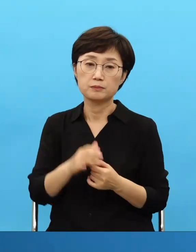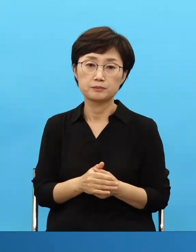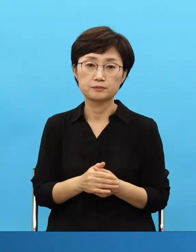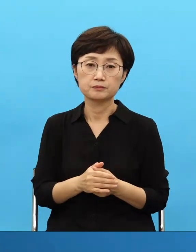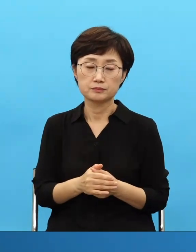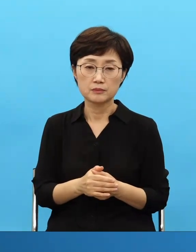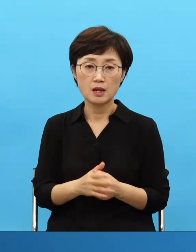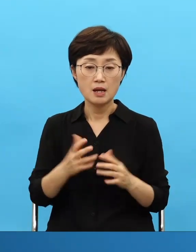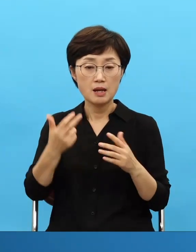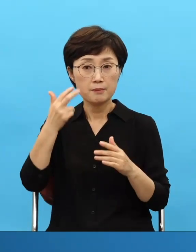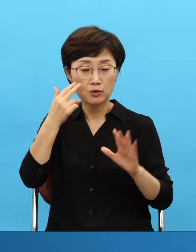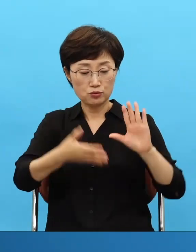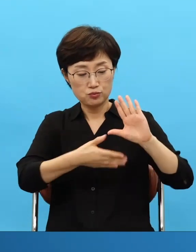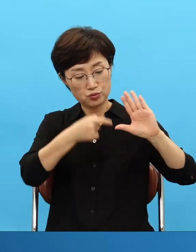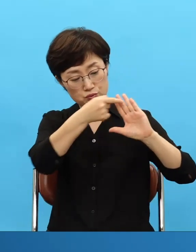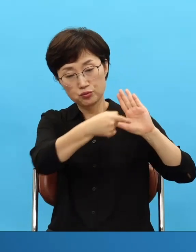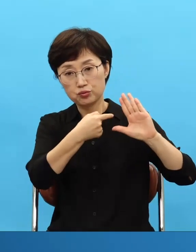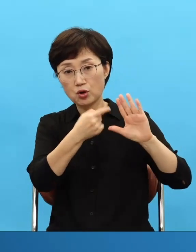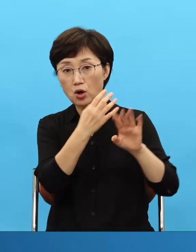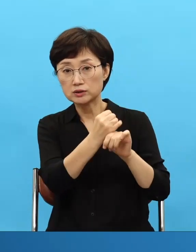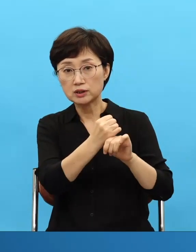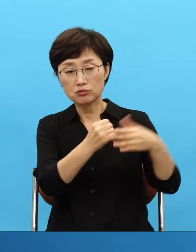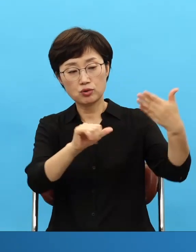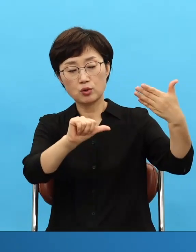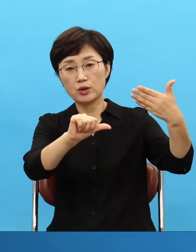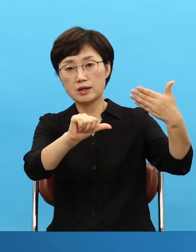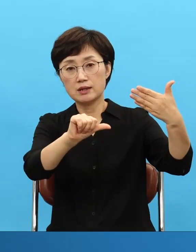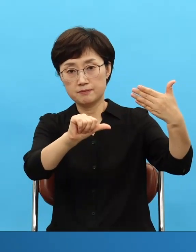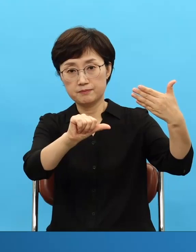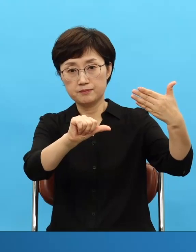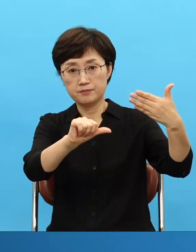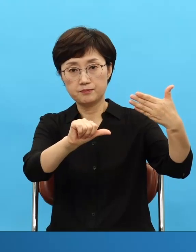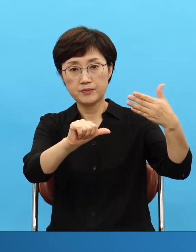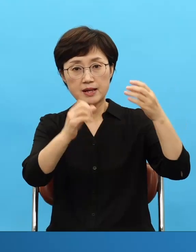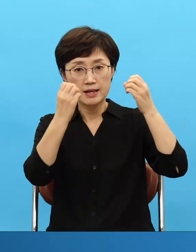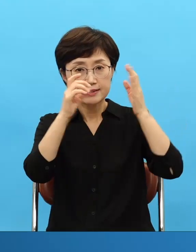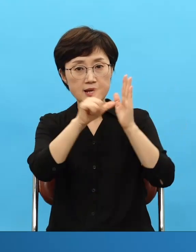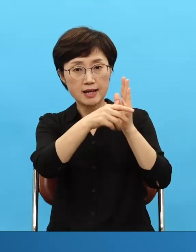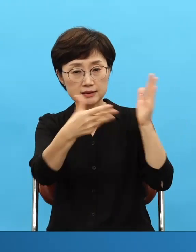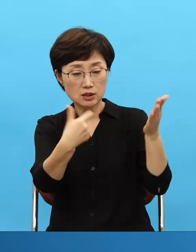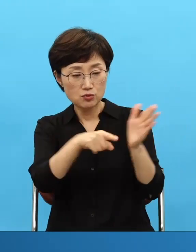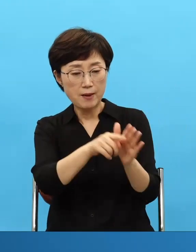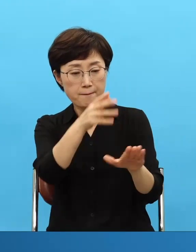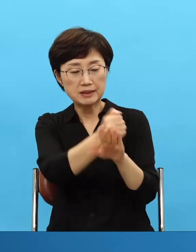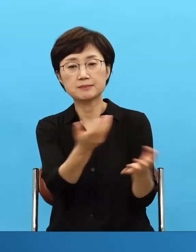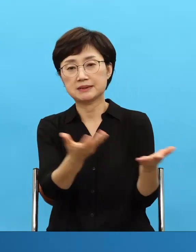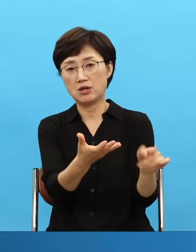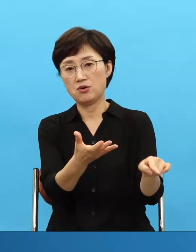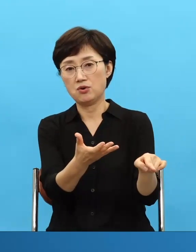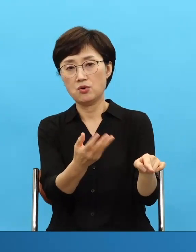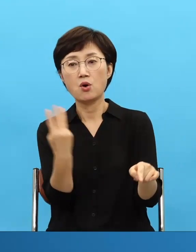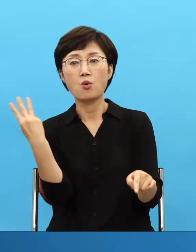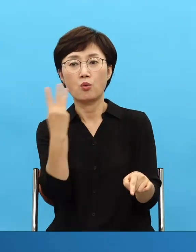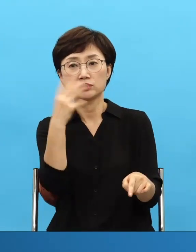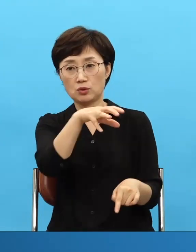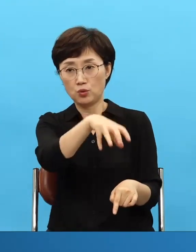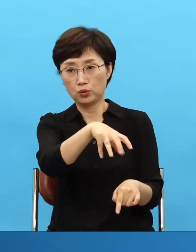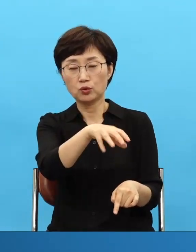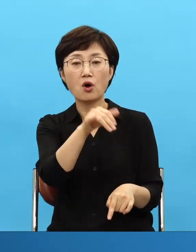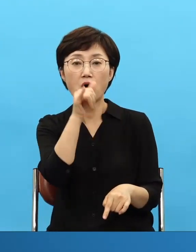북미주 산업인 대회가 9월 5일 새 시대를 위한 마지막 사역이란 주제로 워싱턴 한마음 교회에서